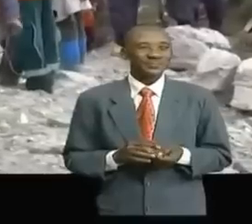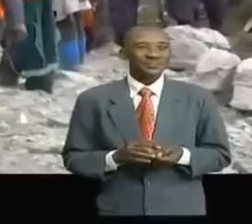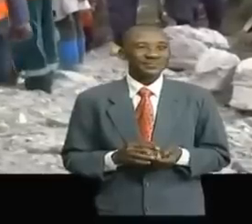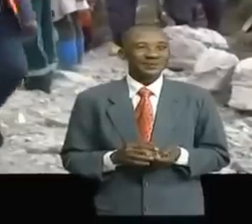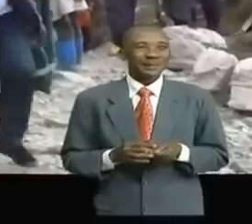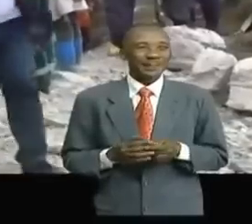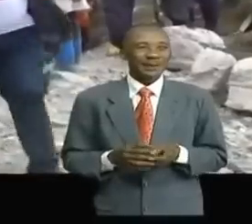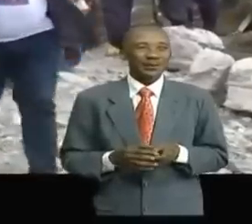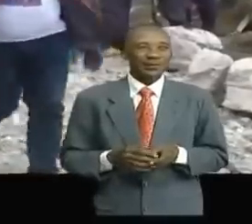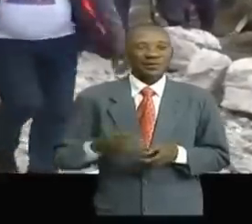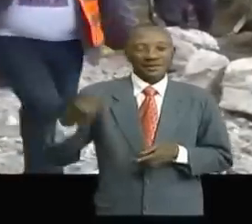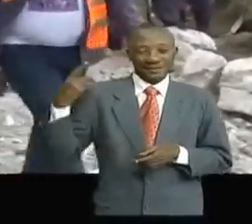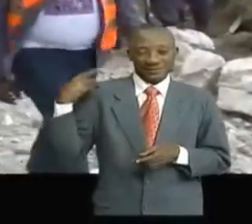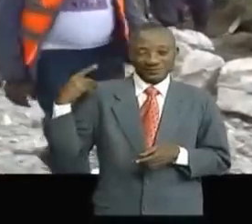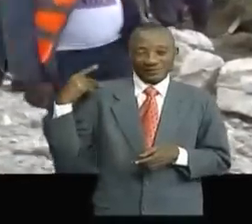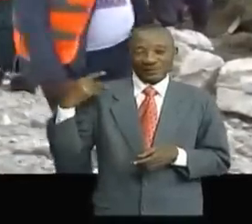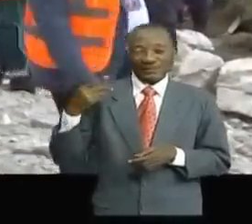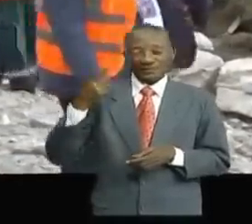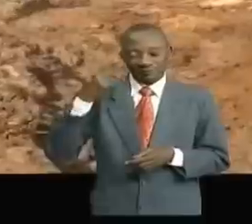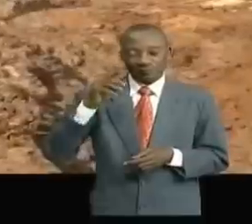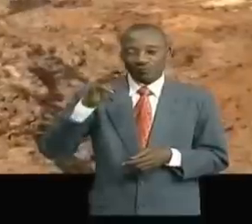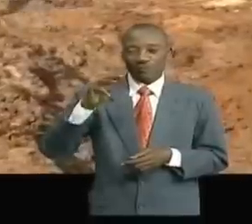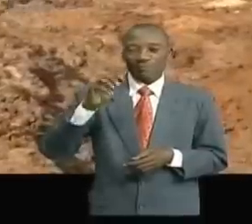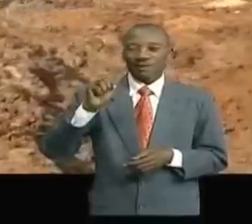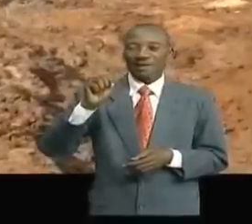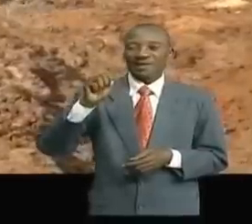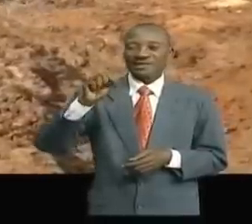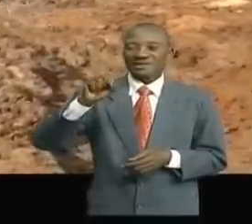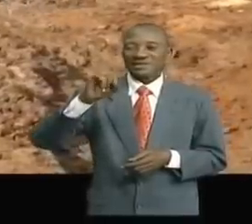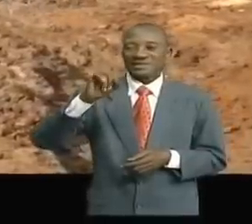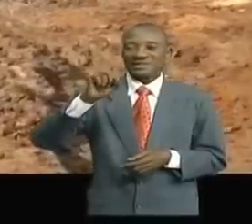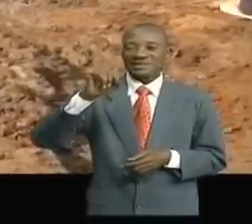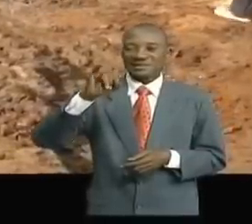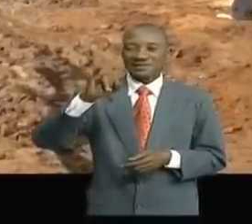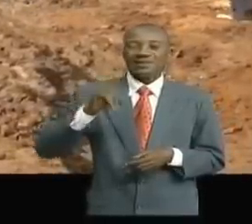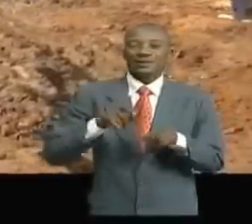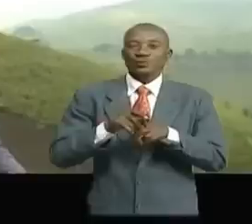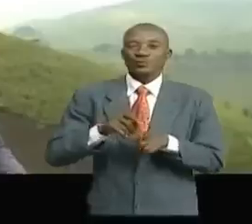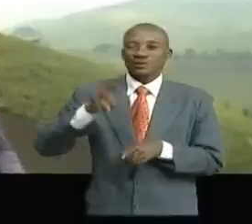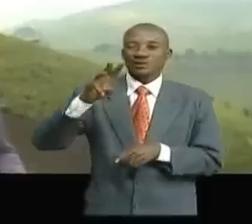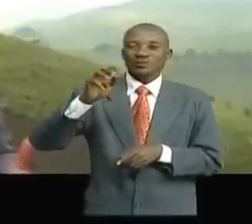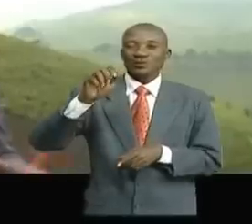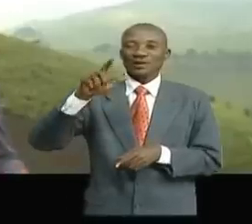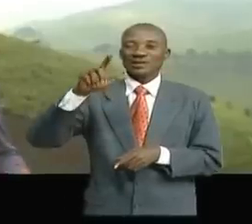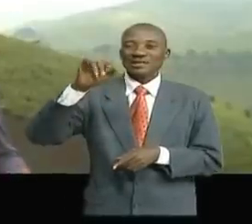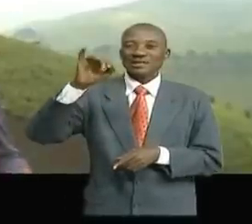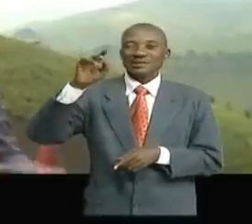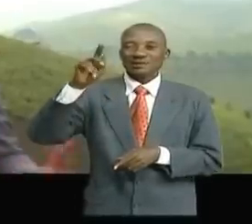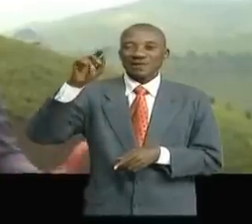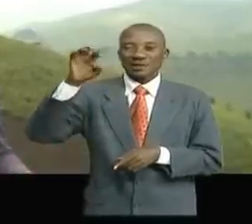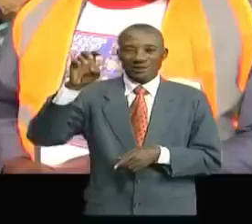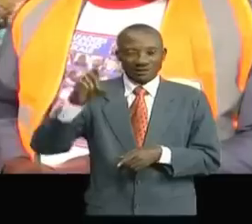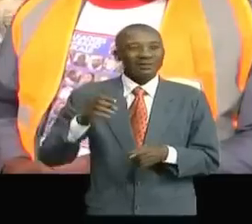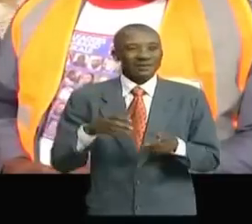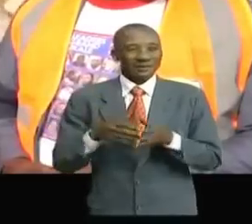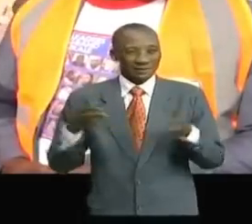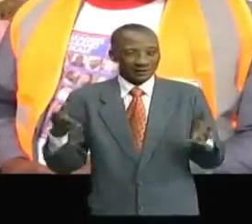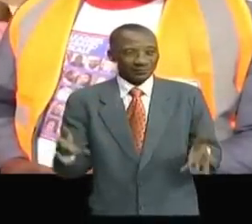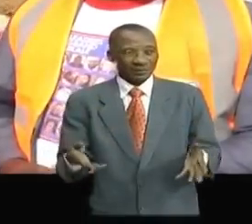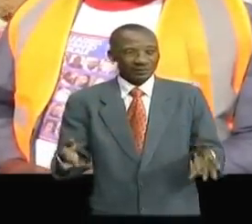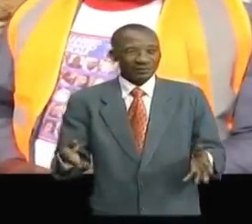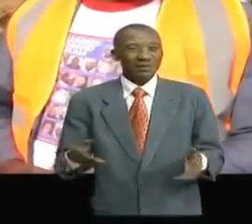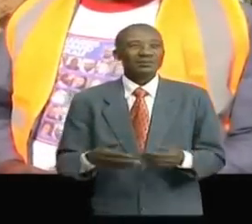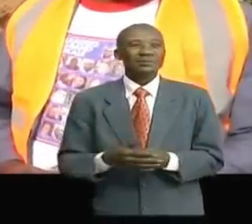élus de Massissi-Walikale félicitent le gouverneur de province pour sa volonté de réouvrir cette route d'intérêt provincial. De son